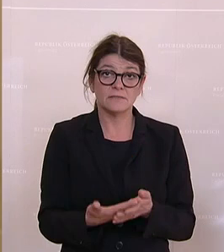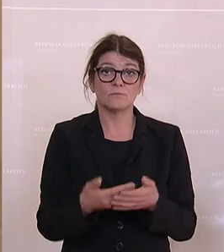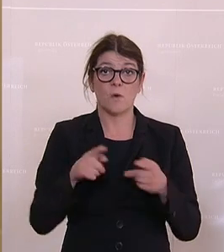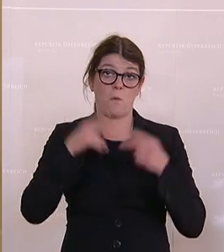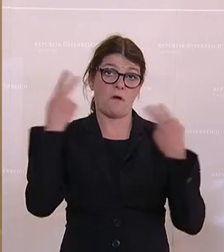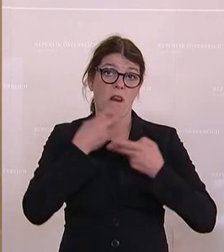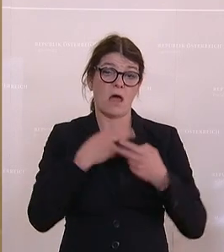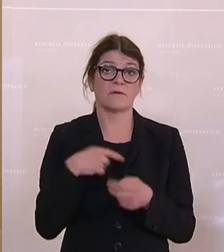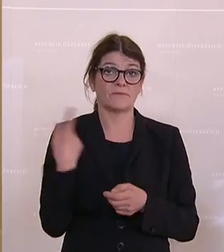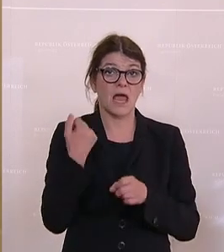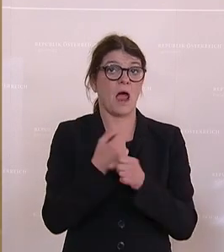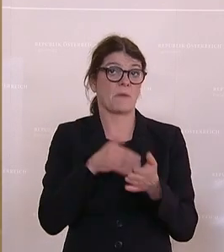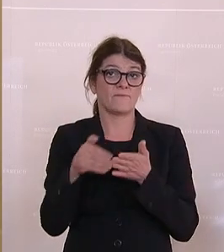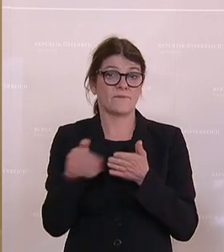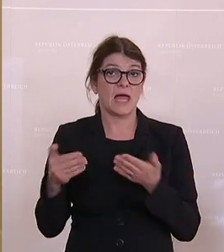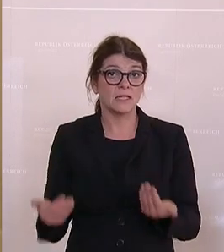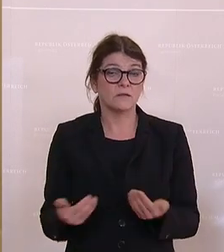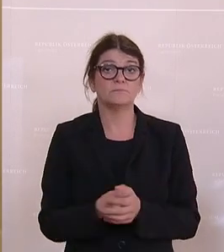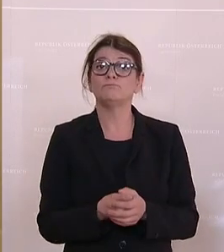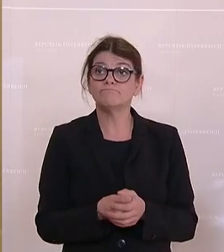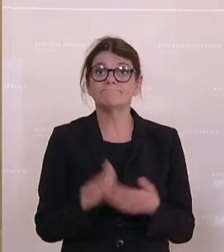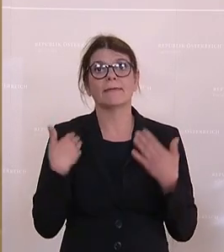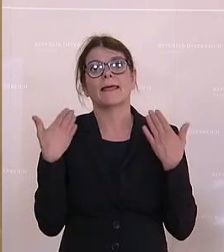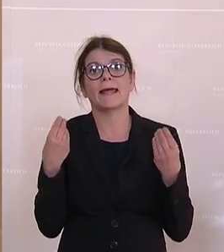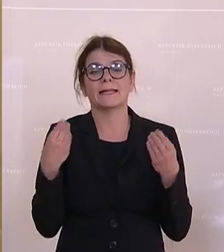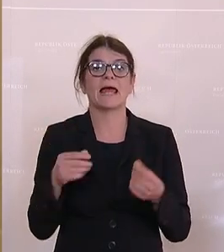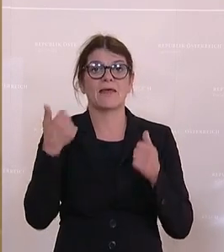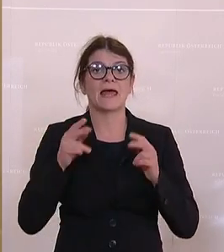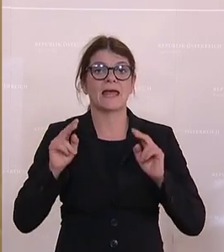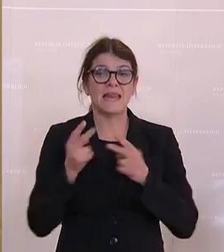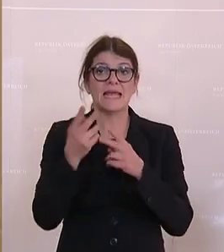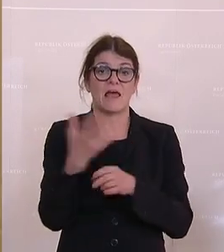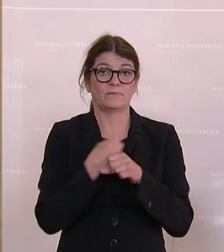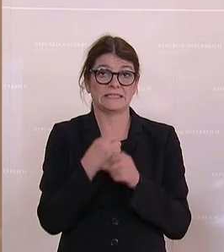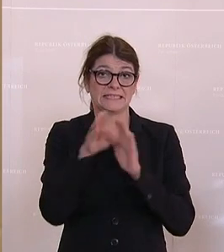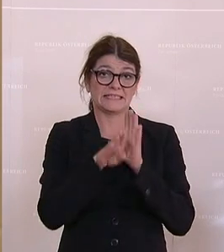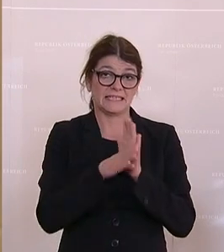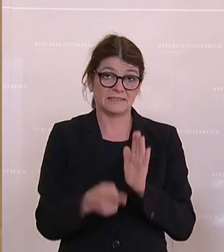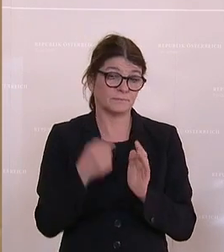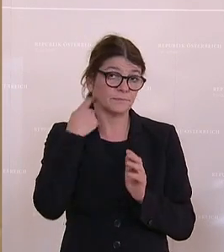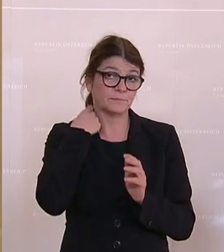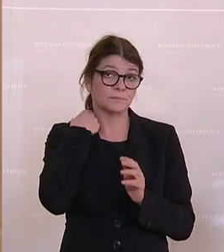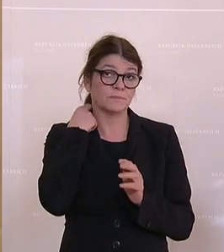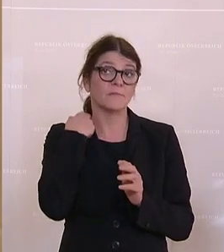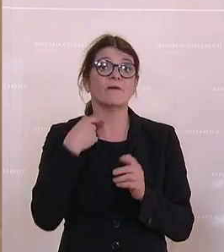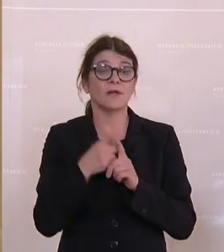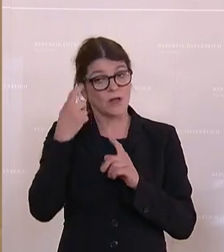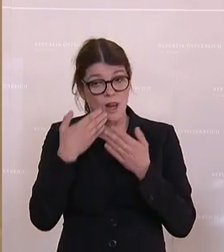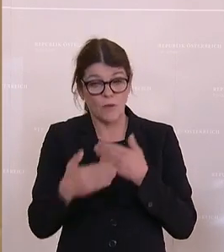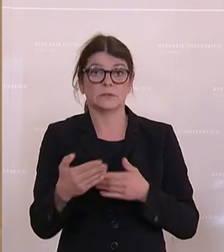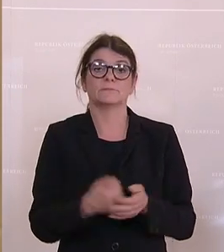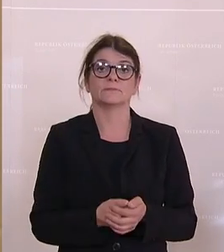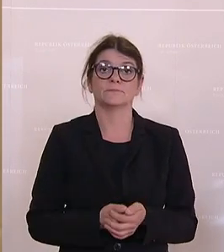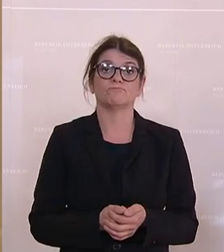arbeiten wir auch weiterhin daran, dass wir endlich ein Energieeffizienzgesetz, ein neues Energieeffizienzgesetz auf den Weg bringen.